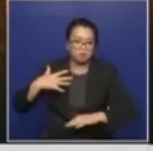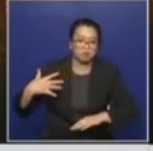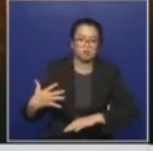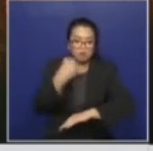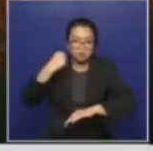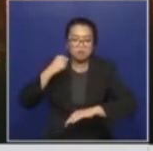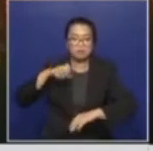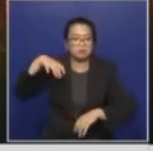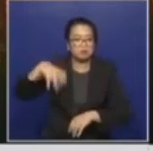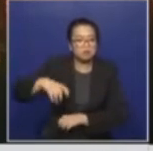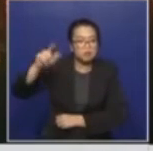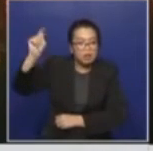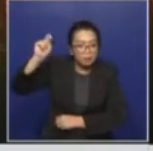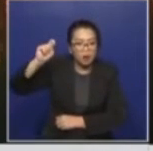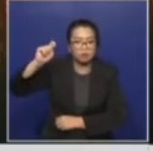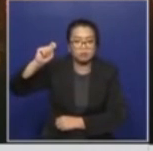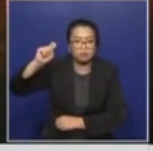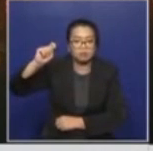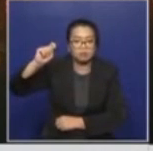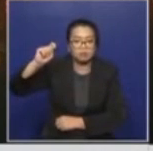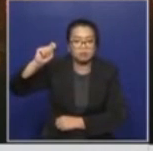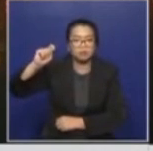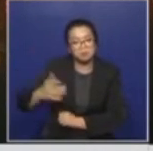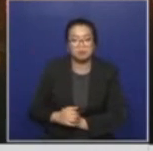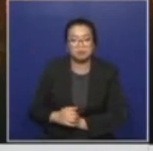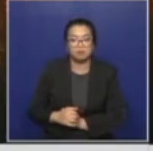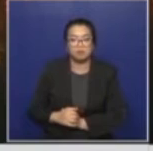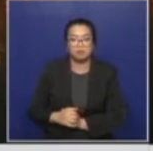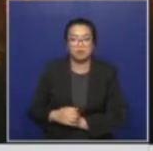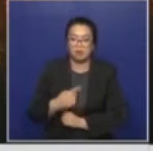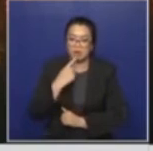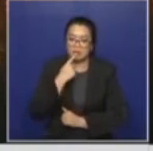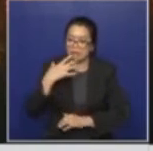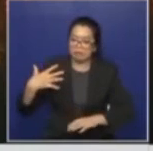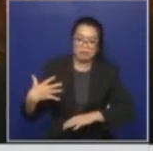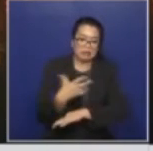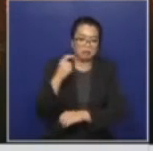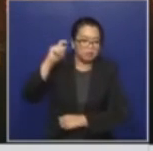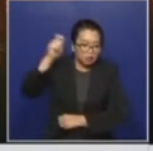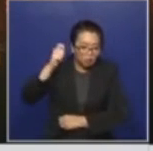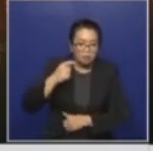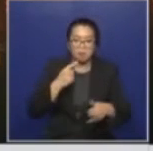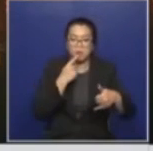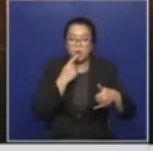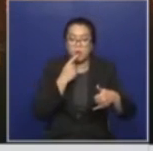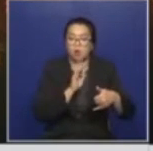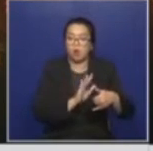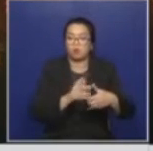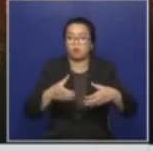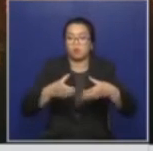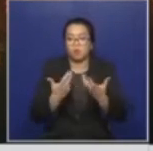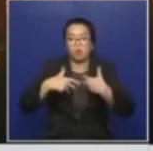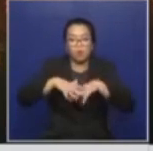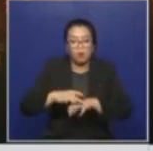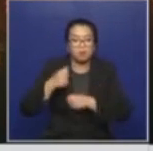งคำว่าบุกยึดสนามหลวงเนี่ยจะออกจากปากผู้ชุมนุมบางคน